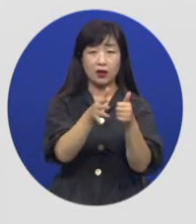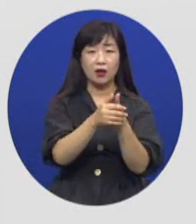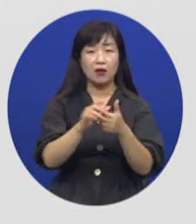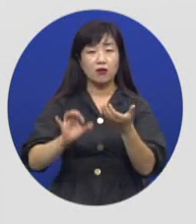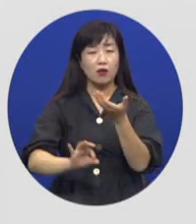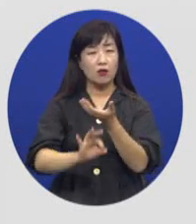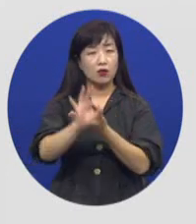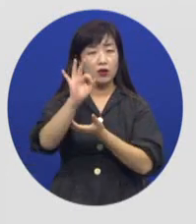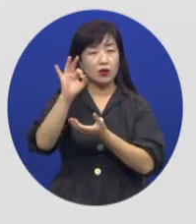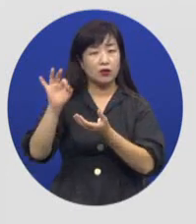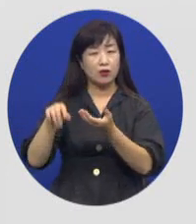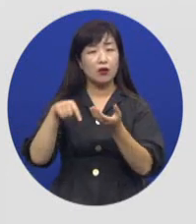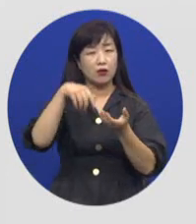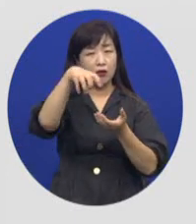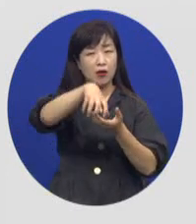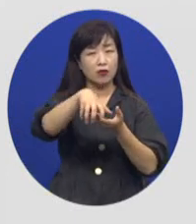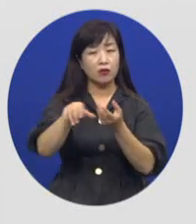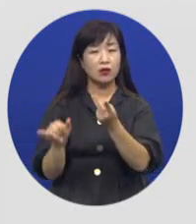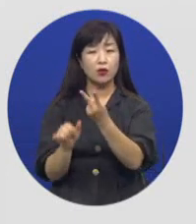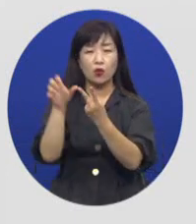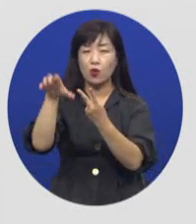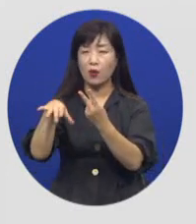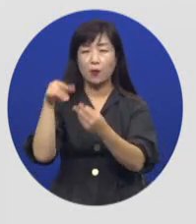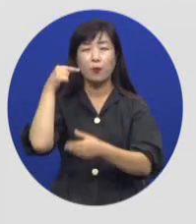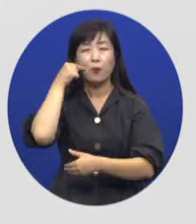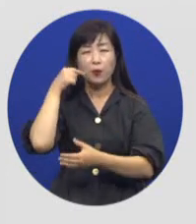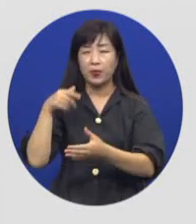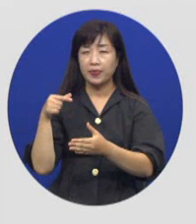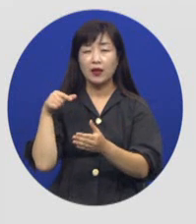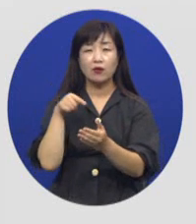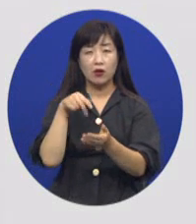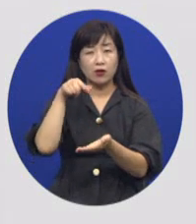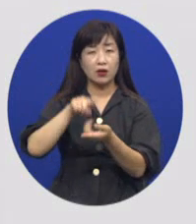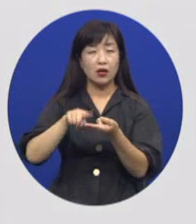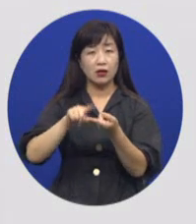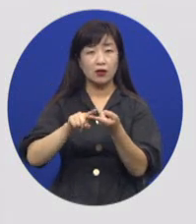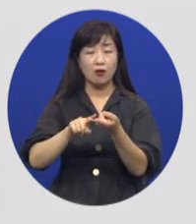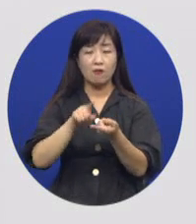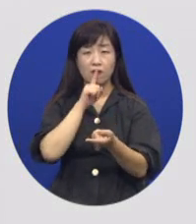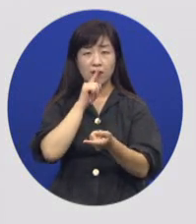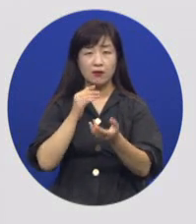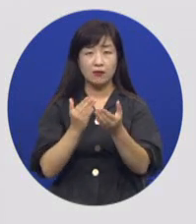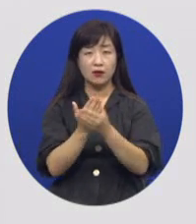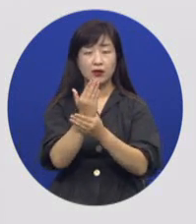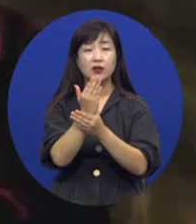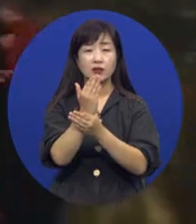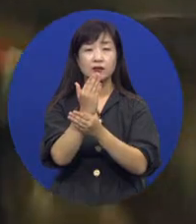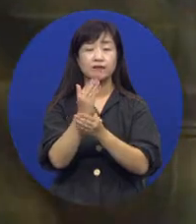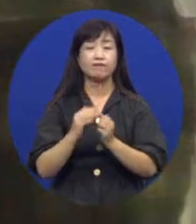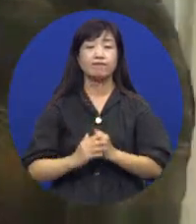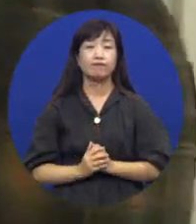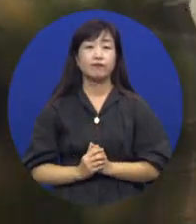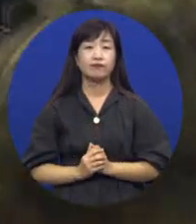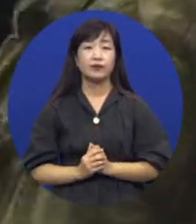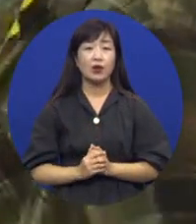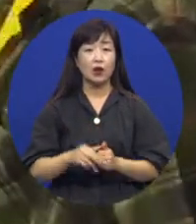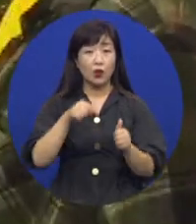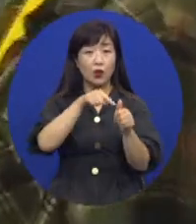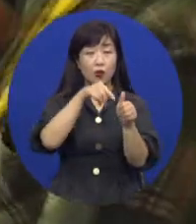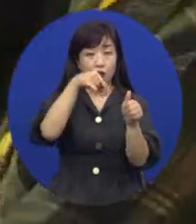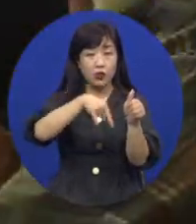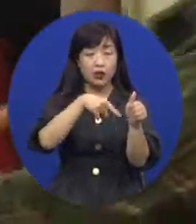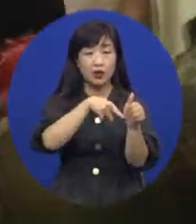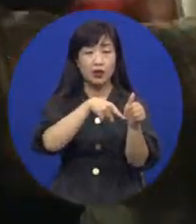성산에는 제2공항을 할 수 없다는 이야기를 들었다고 주장한 것이 발단이었습니다. 위성곤